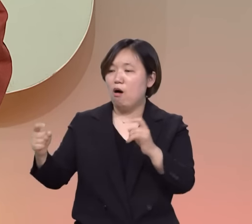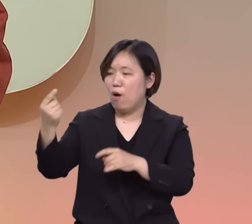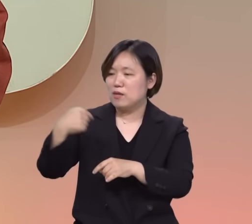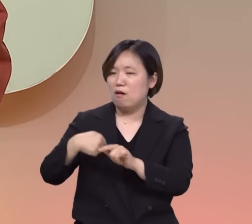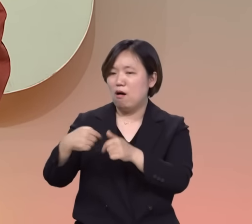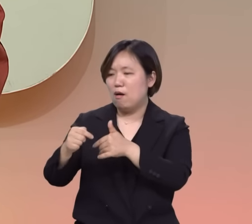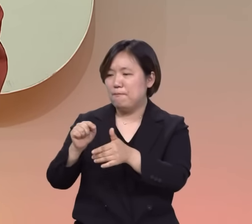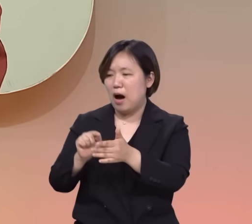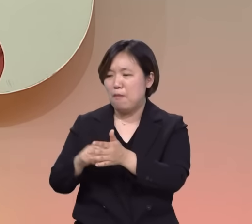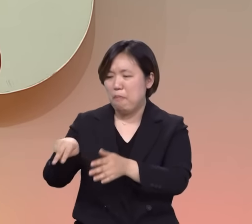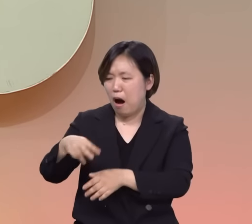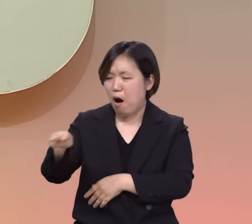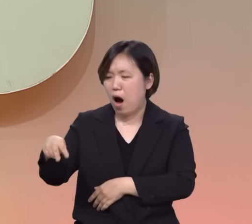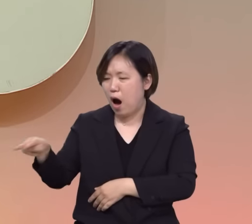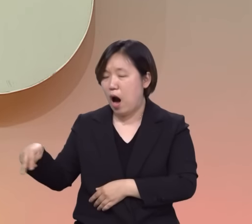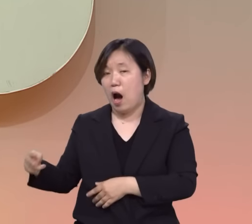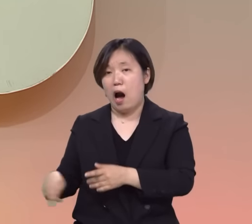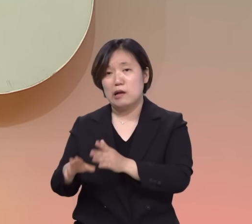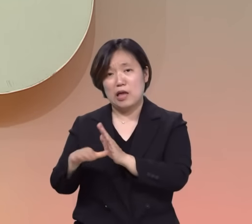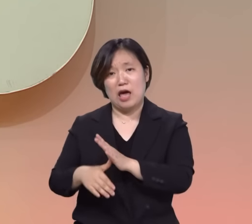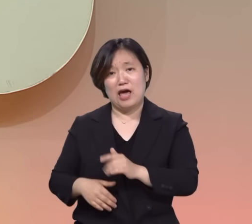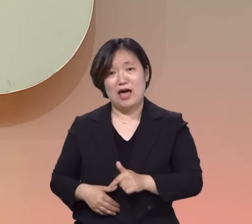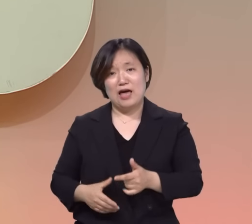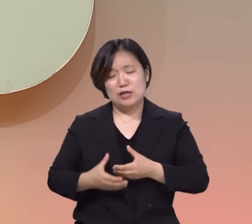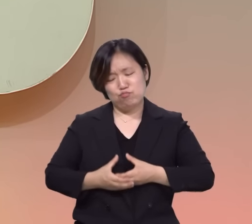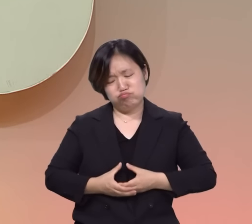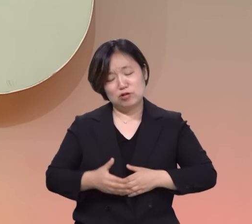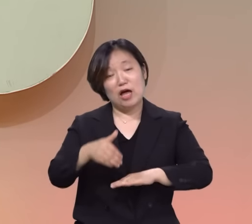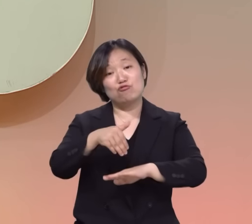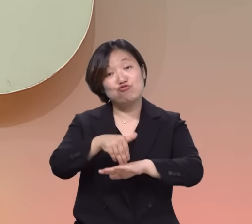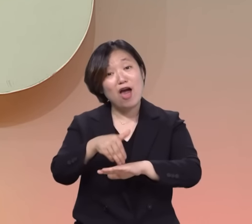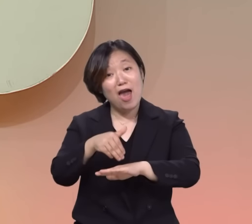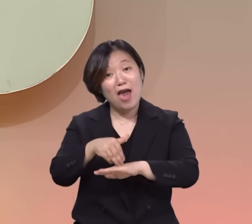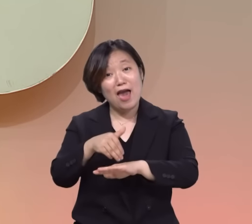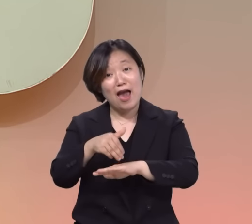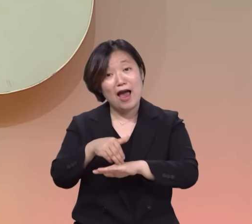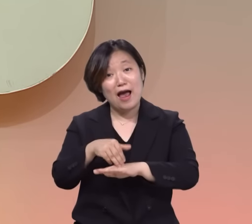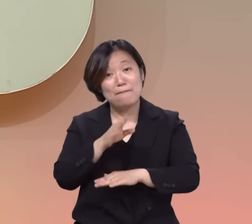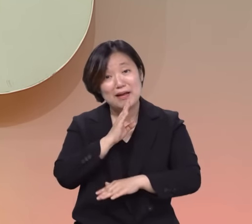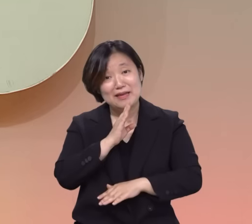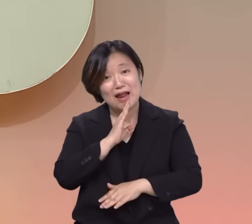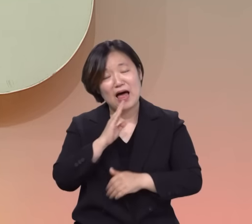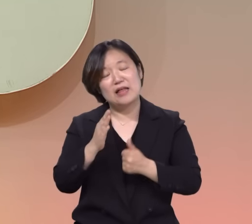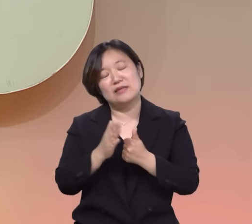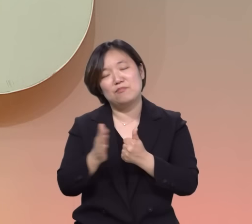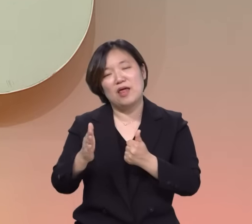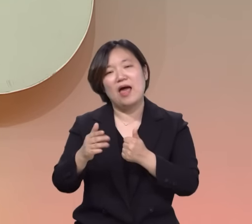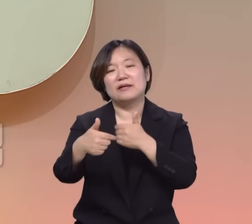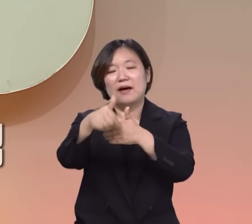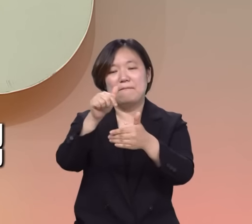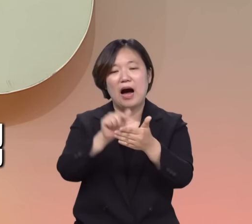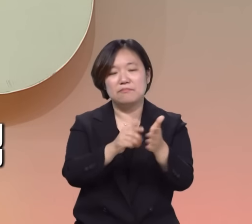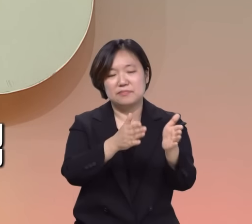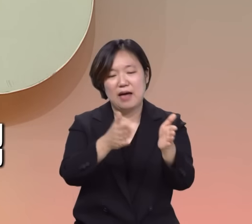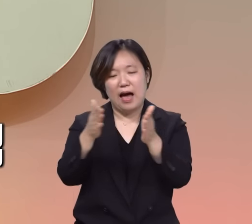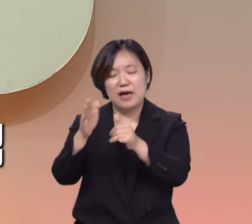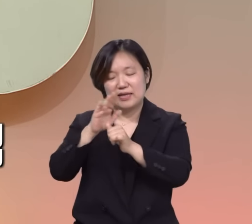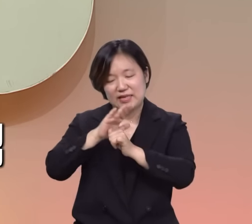되다가 또 수행하시는 스님이 그 금방 마음을 다 이렇게 정리하고 마음을 탁